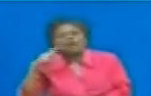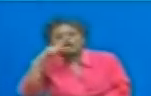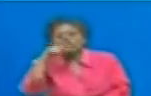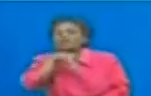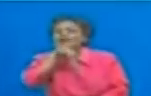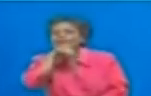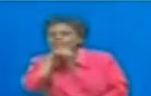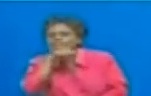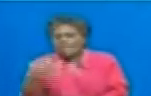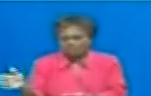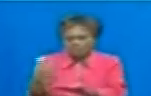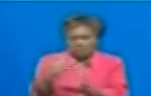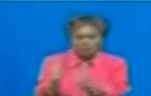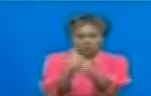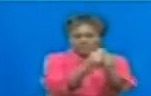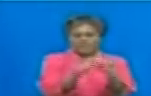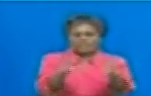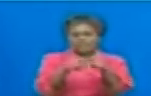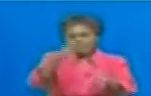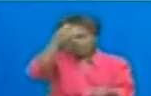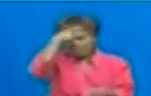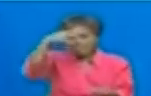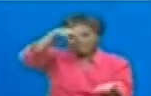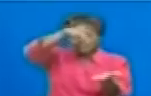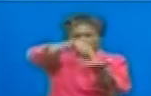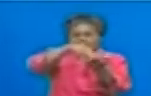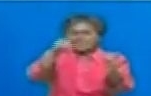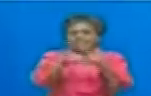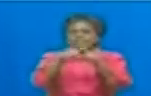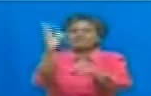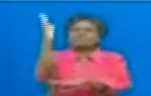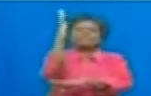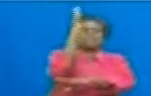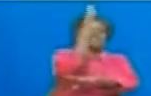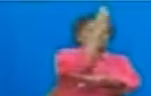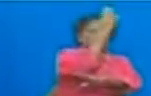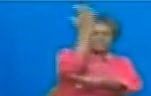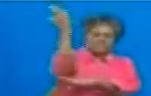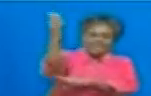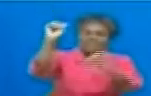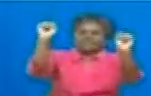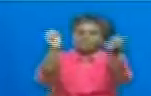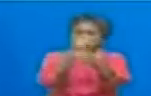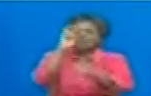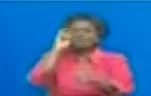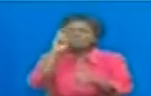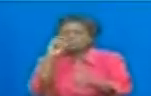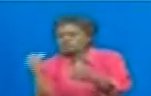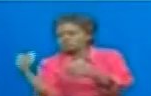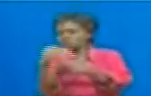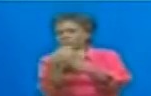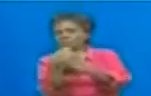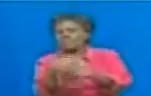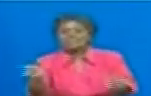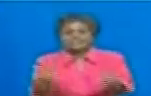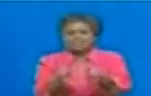kutuweka pamoja na Wetangula tusimame kama ile miti pale, mnaona vile iko, uwezi kuona pande ile. And